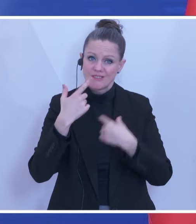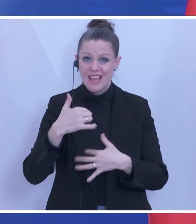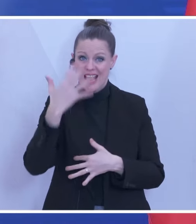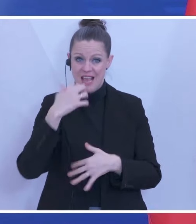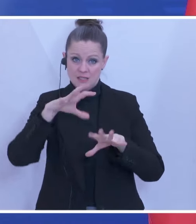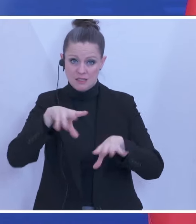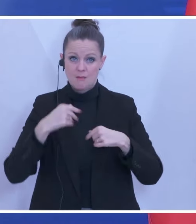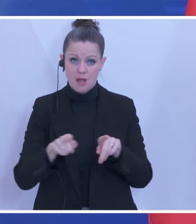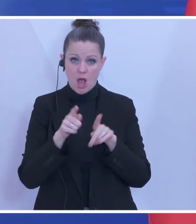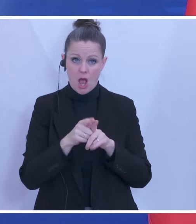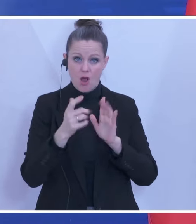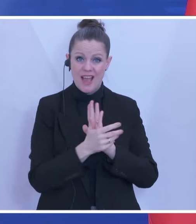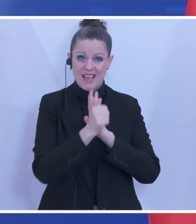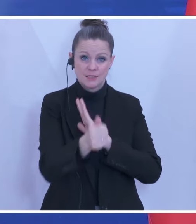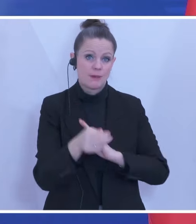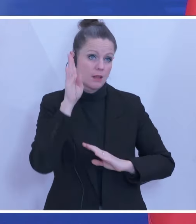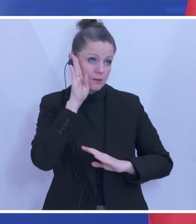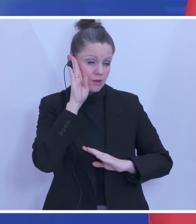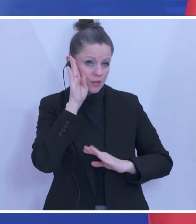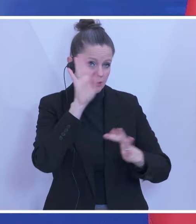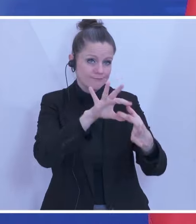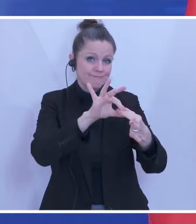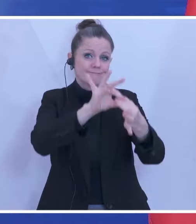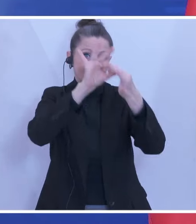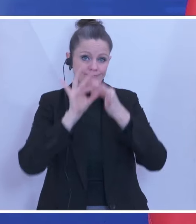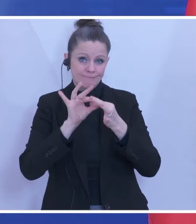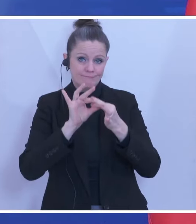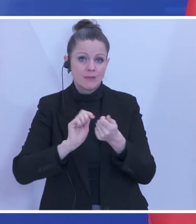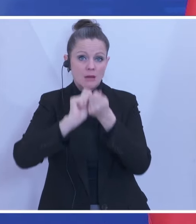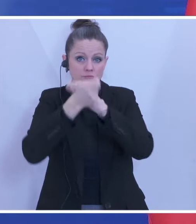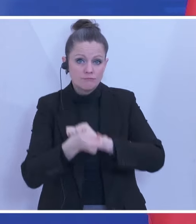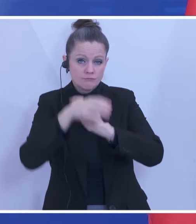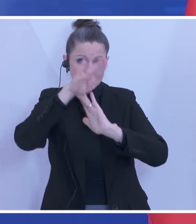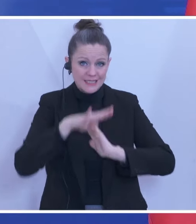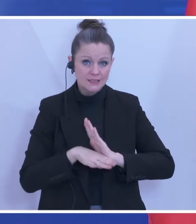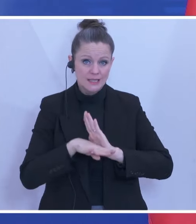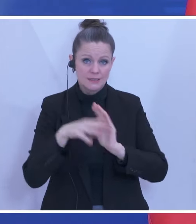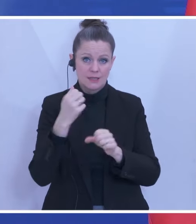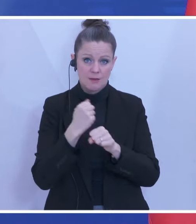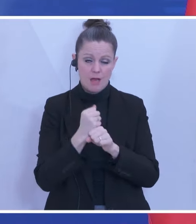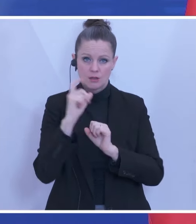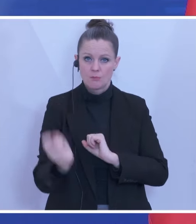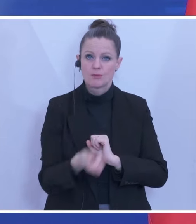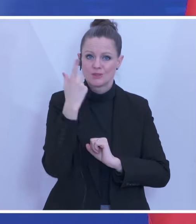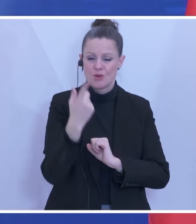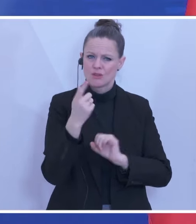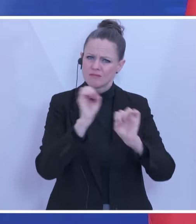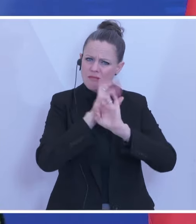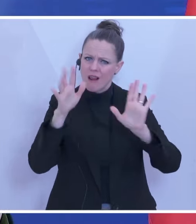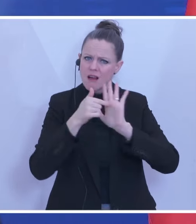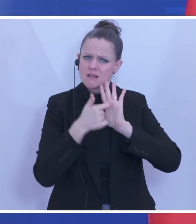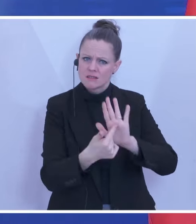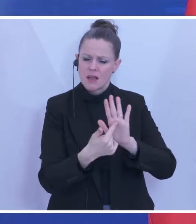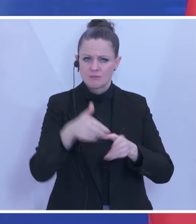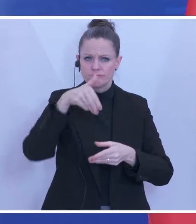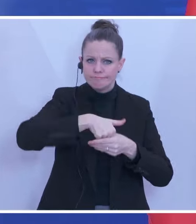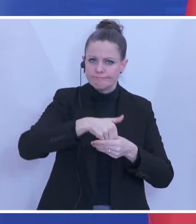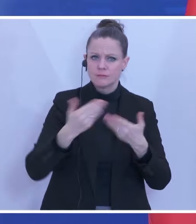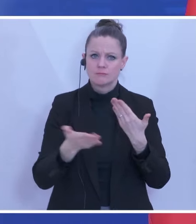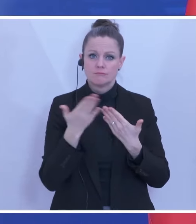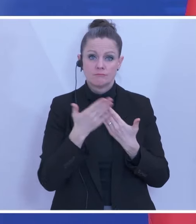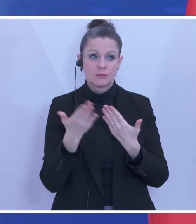haben auch aus diesem Expertenhearing einige Änderungen noch ins Gesetz aufgenommen. Hier ging es vor allem um Klarstellungen, aber auch zum Beispiel um